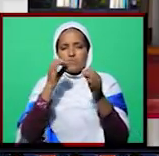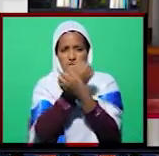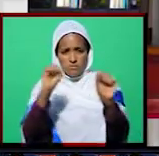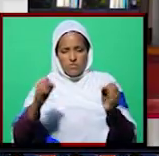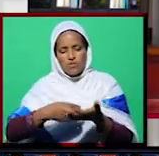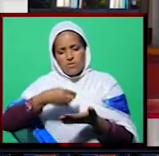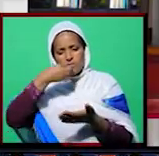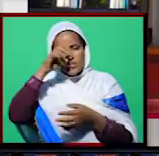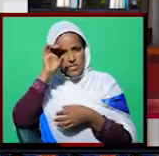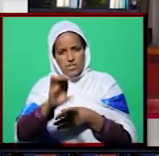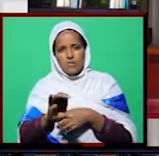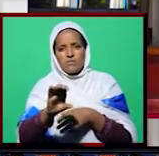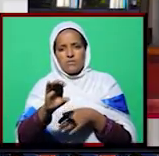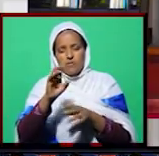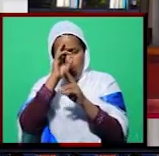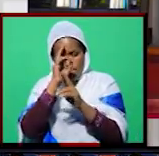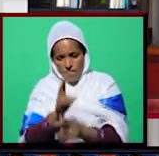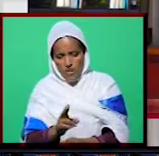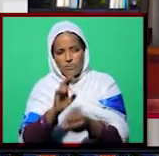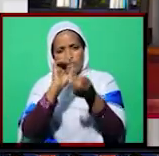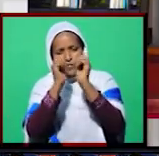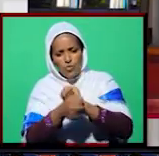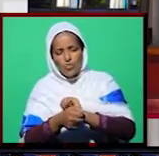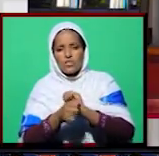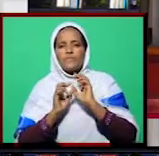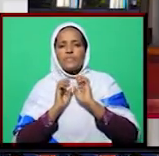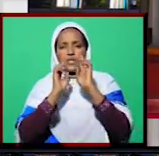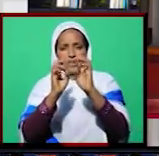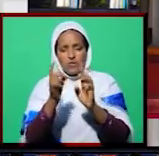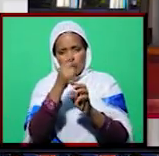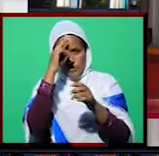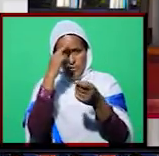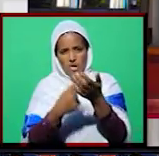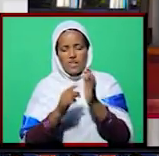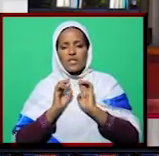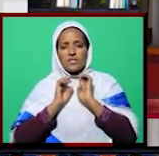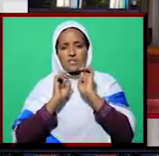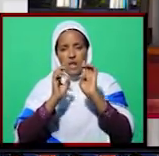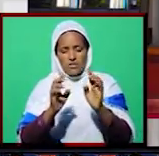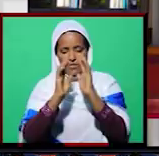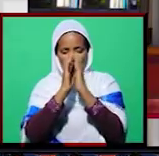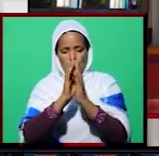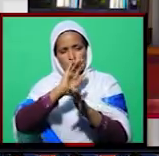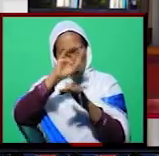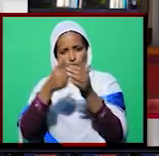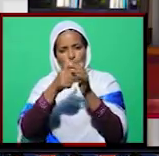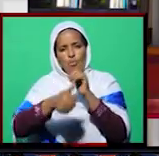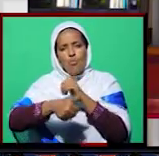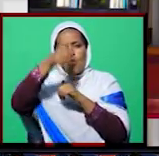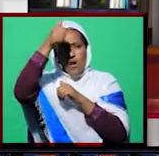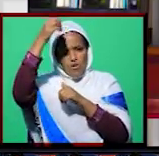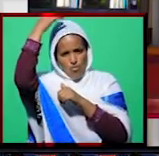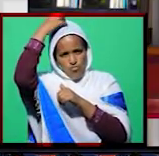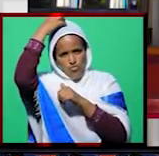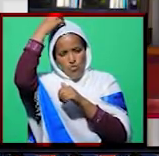ዘንድ ስጋው ደሙን መቀበል የግድ ይለዋል ስጋው ደሙን ደሙ የሚያከብርልን የሚለውጥልን ቅዳሴ ስለሆነ ቅዳሴ